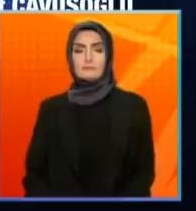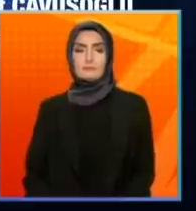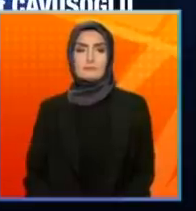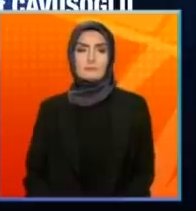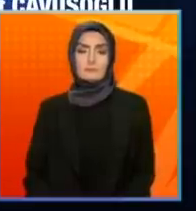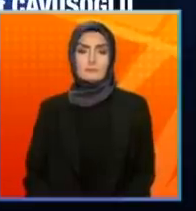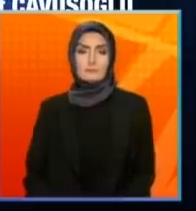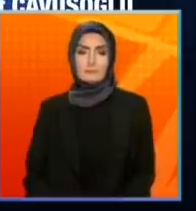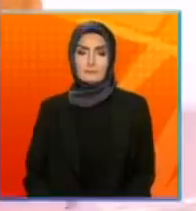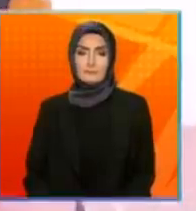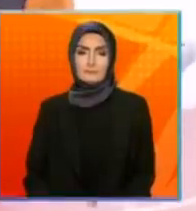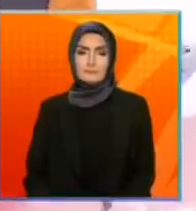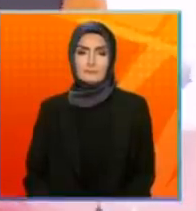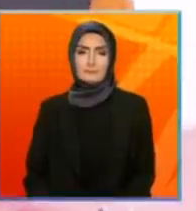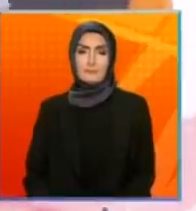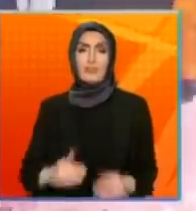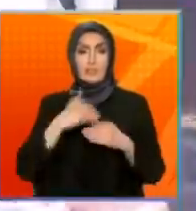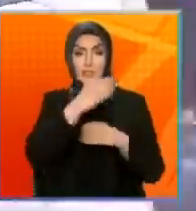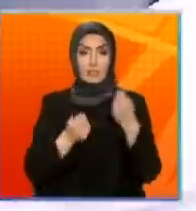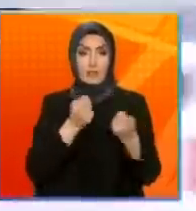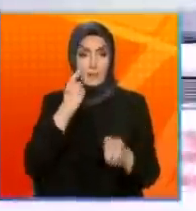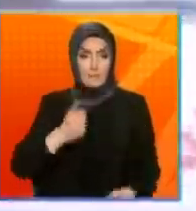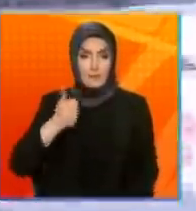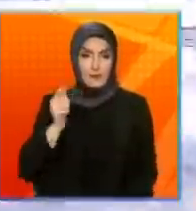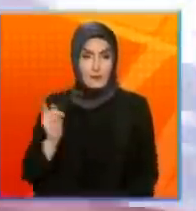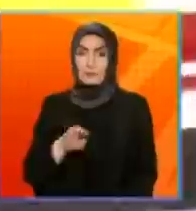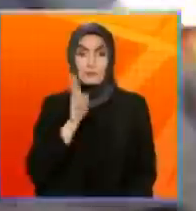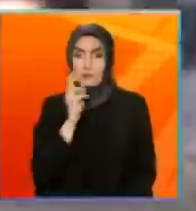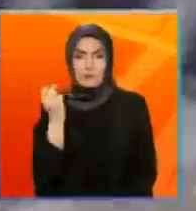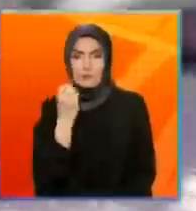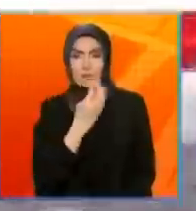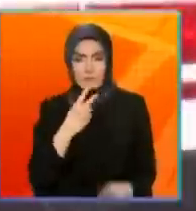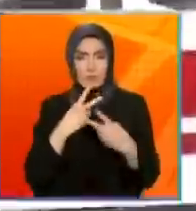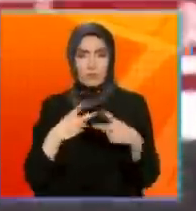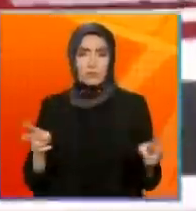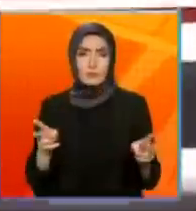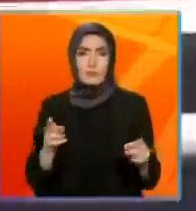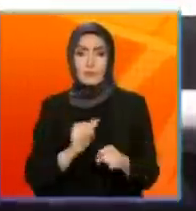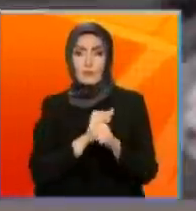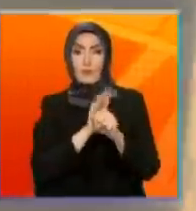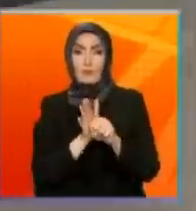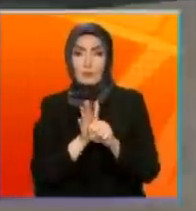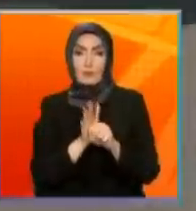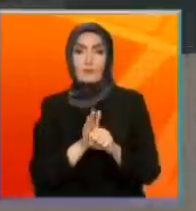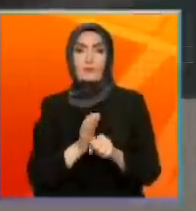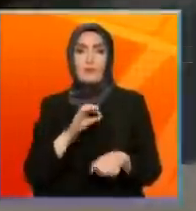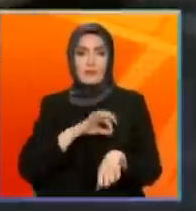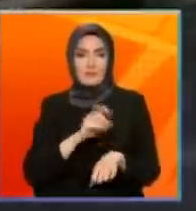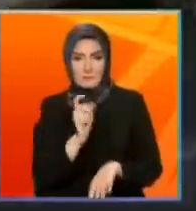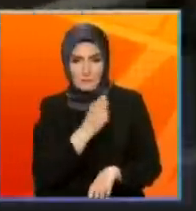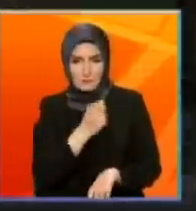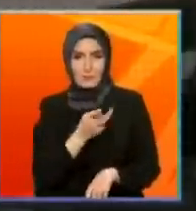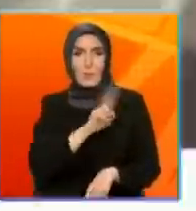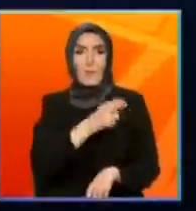da ülkemize getireceğiz. Dışişleri Bakanı Çavuşoğlu son rakamları açıkladı. Koronavirüse yakalanıp hayatını kaybedenlerin